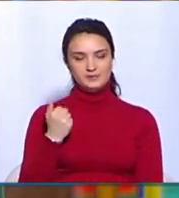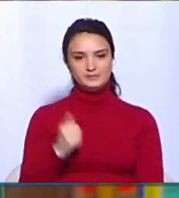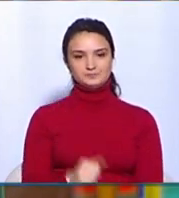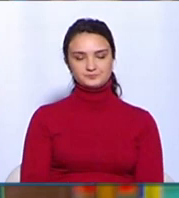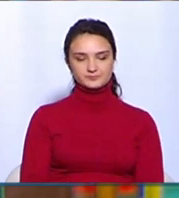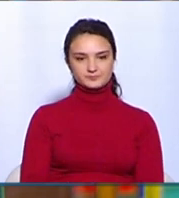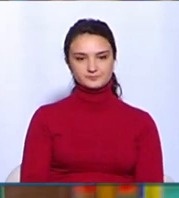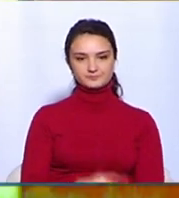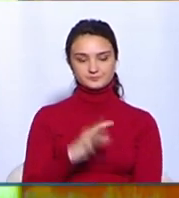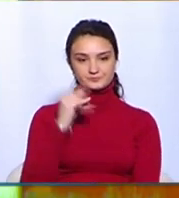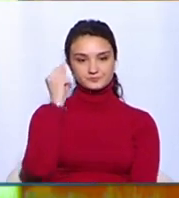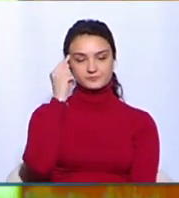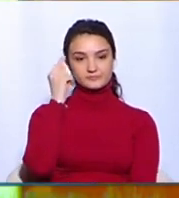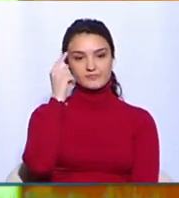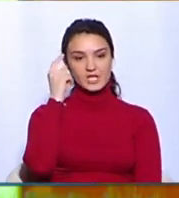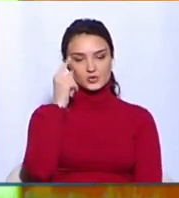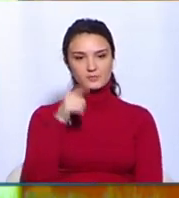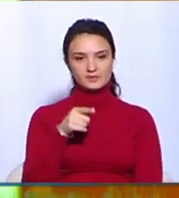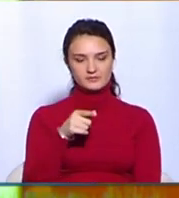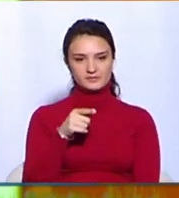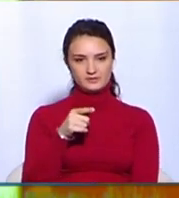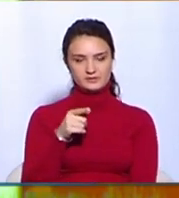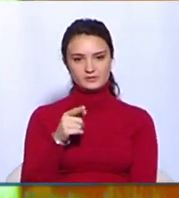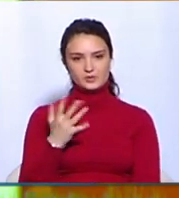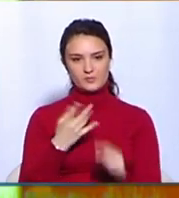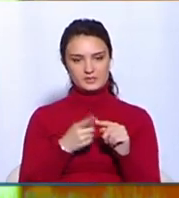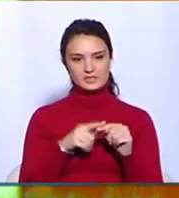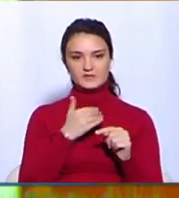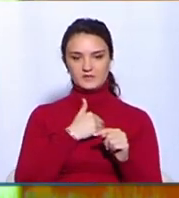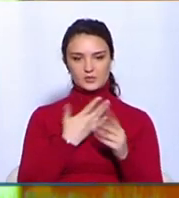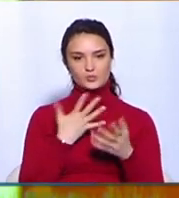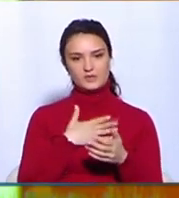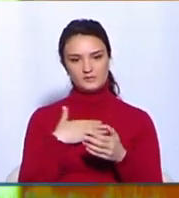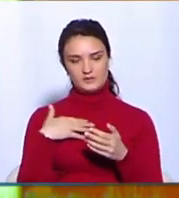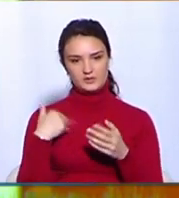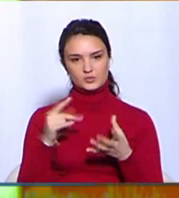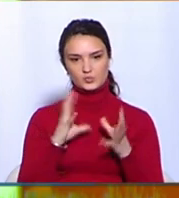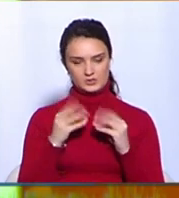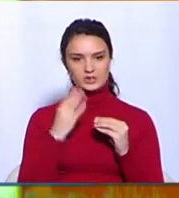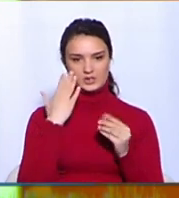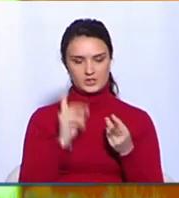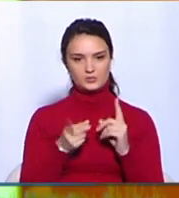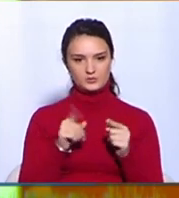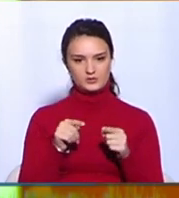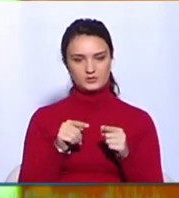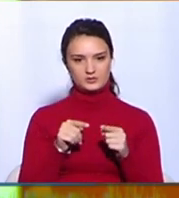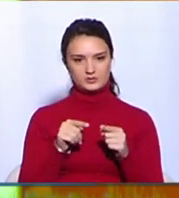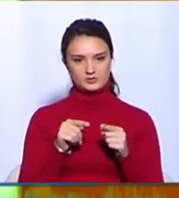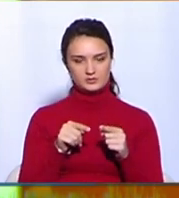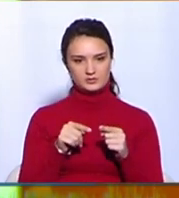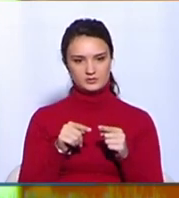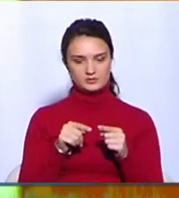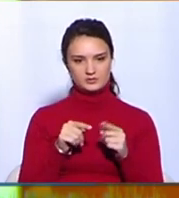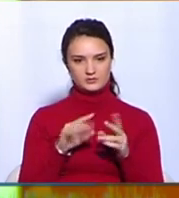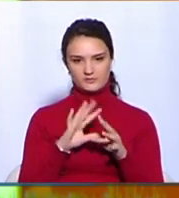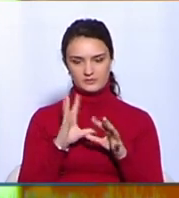იმიტომ რომ ეს აზრობრივი შემეცნებითი რეტროსპექტივა, რომელიც გვინდა თუ არ გვინდა, სრულიად რეალურია და წარუშლელ